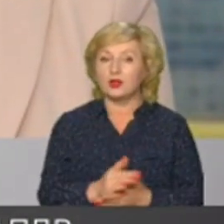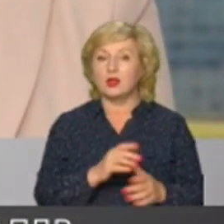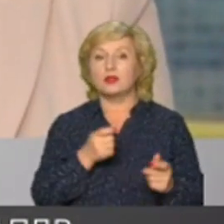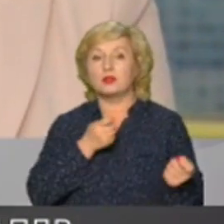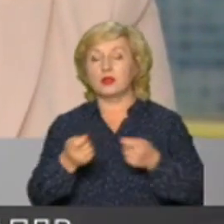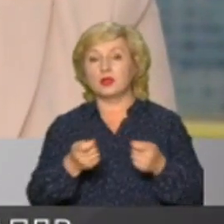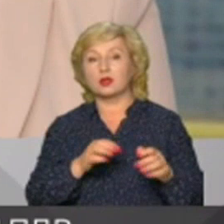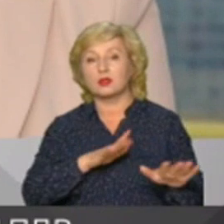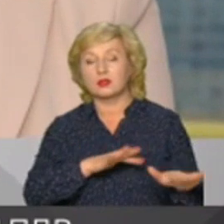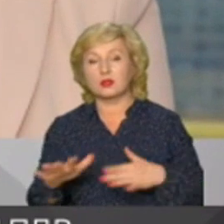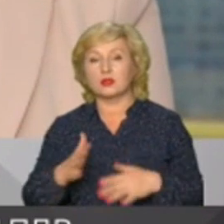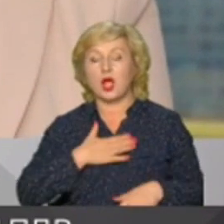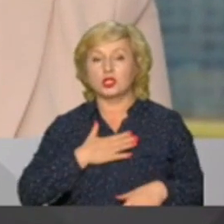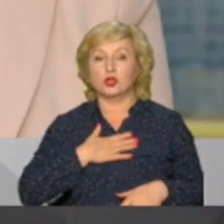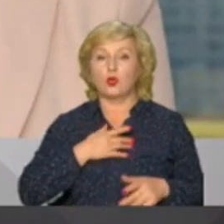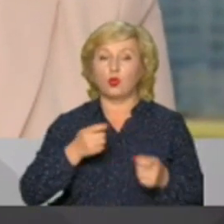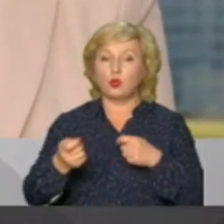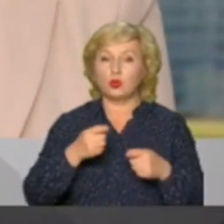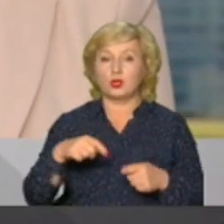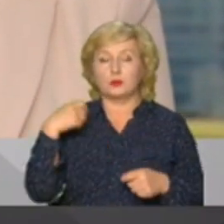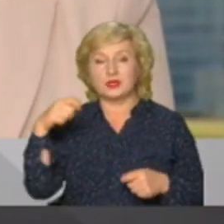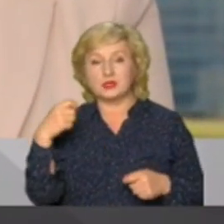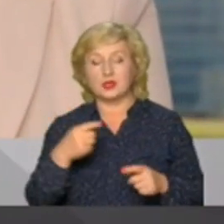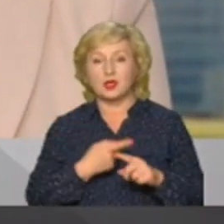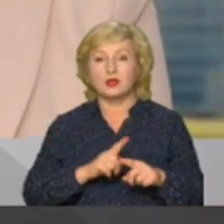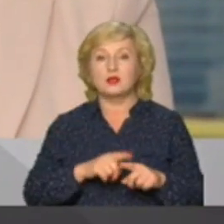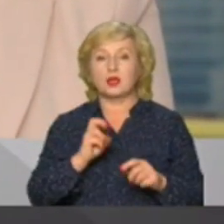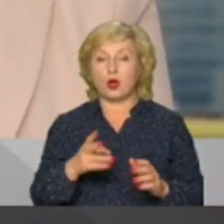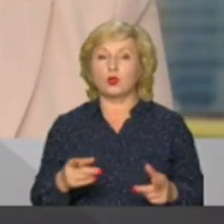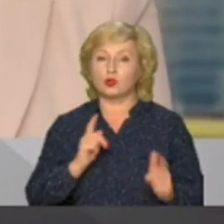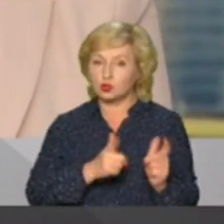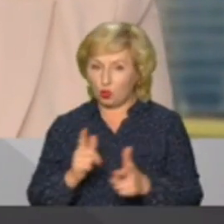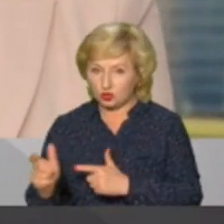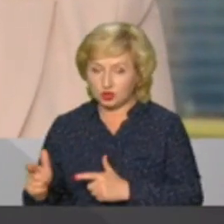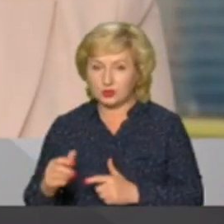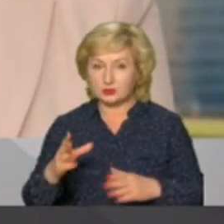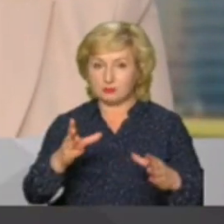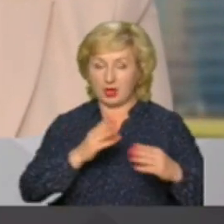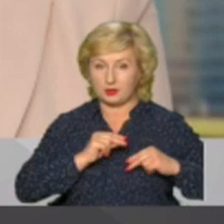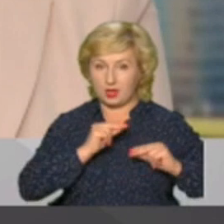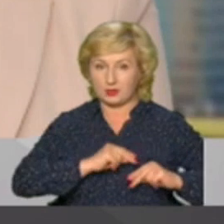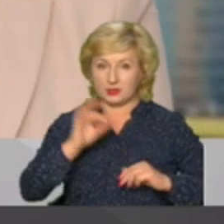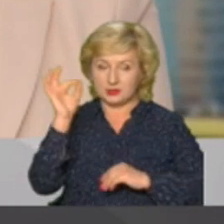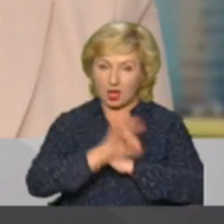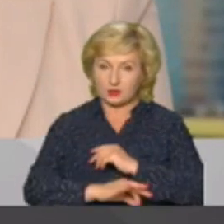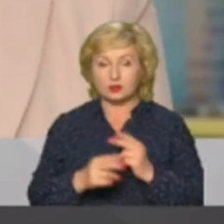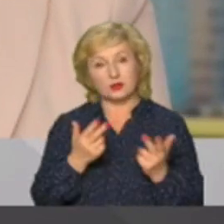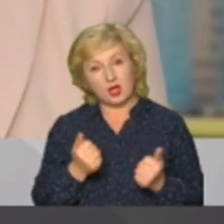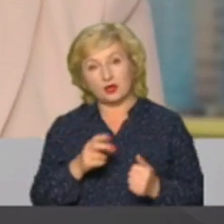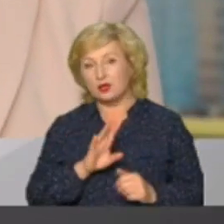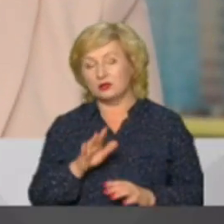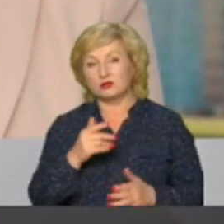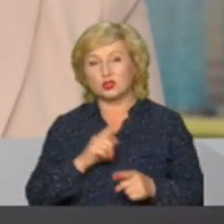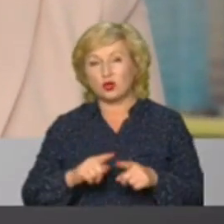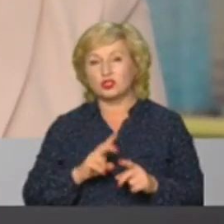нашого президента, оця заявка, вона була узгоджена з партнерами західними, чи все ж таки ні? Ну, скоріше ні, і